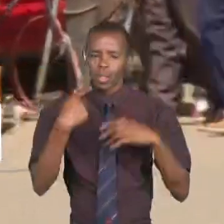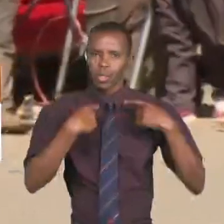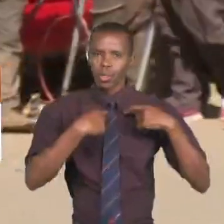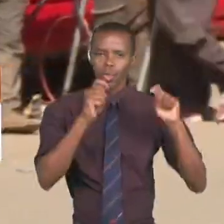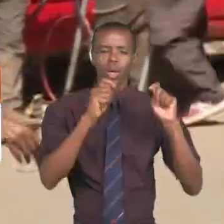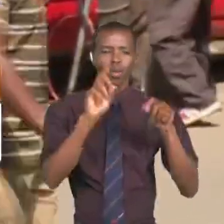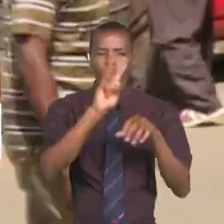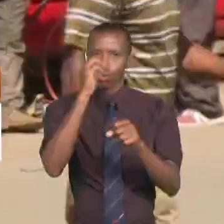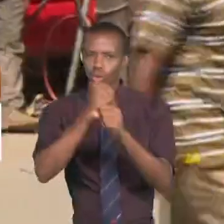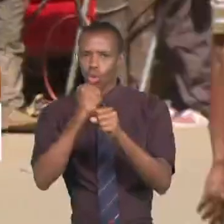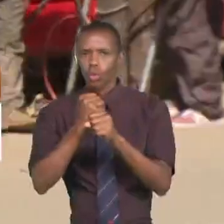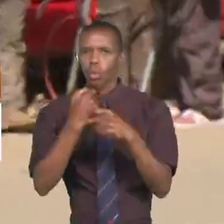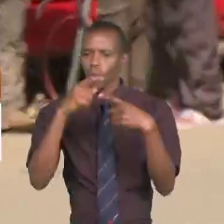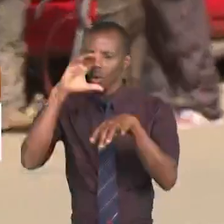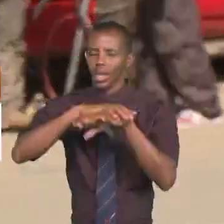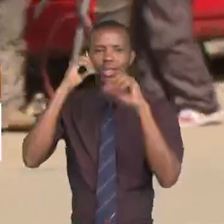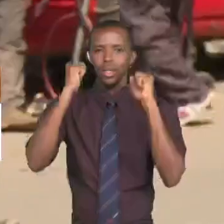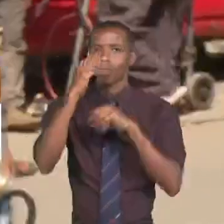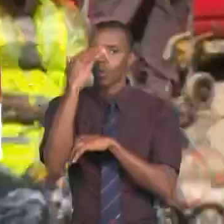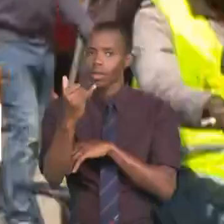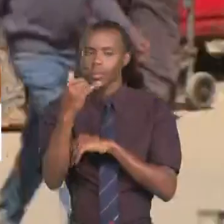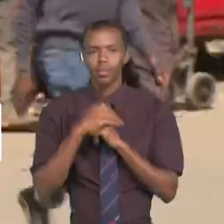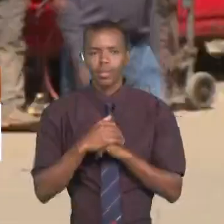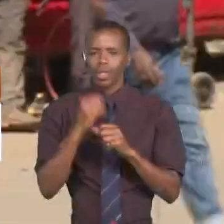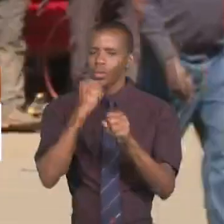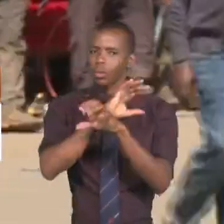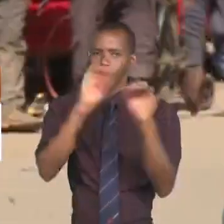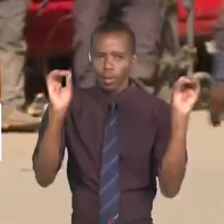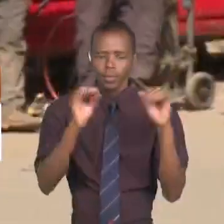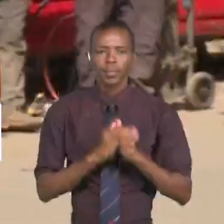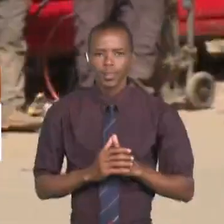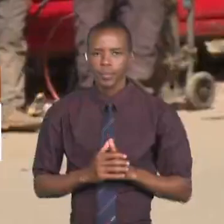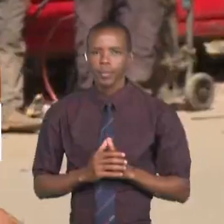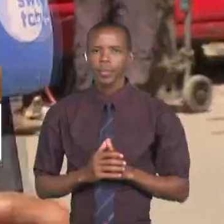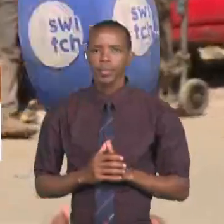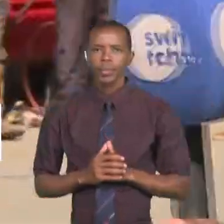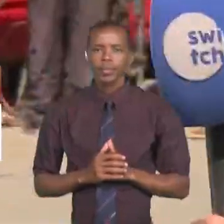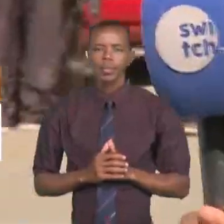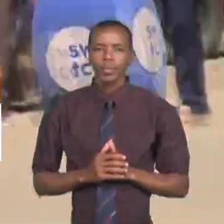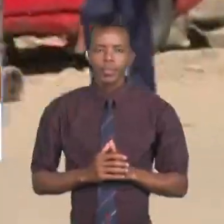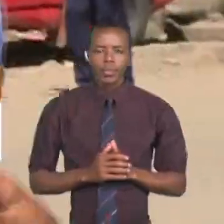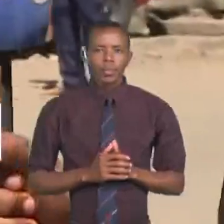kutafuta job, kupata ni ngodi kwa sababu hakuna kazi. Yeah.